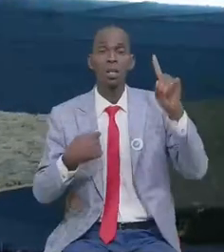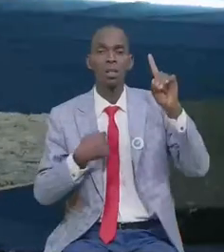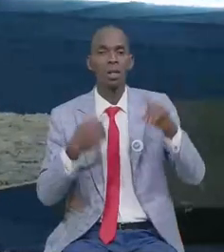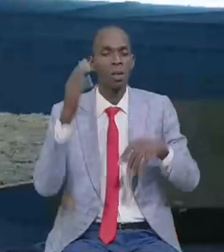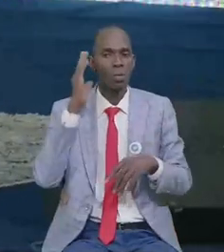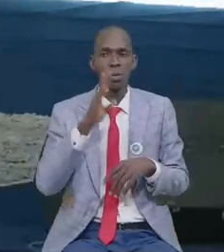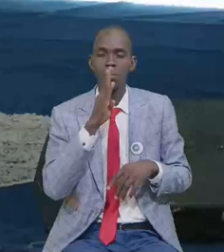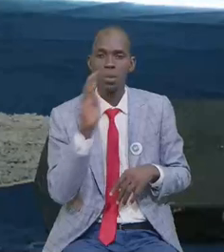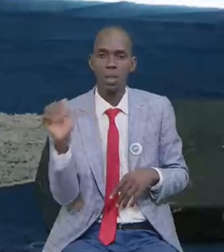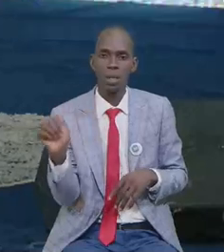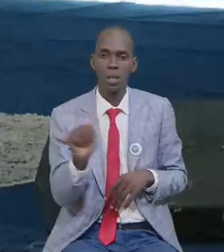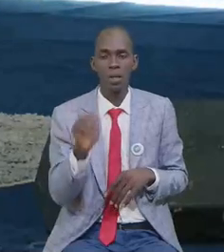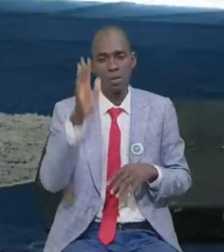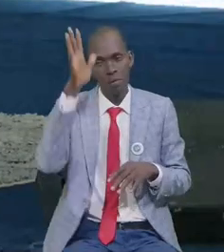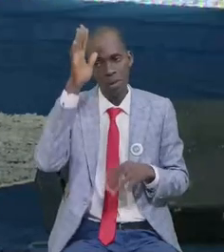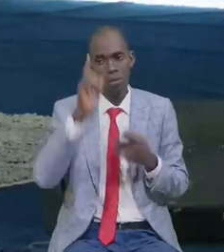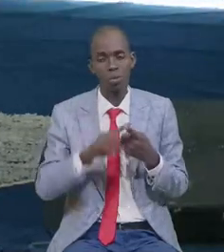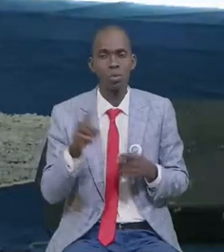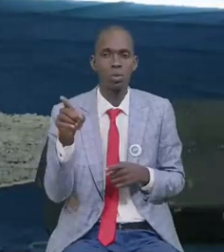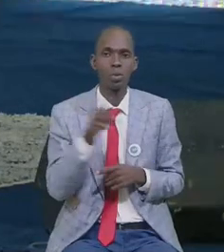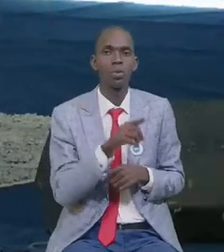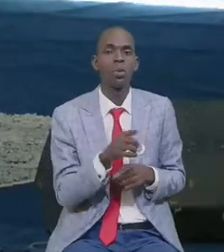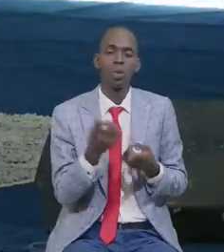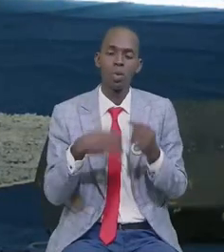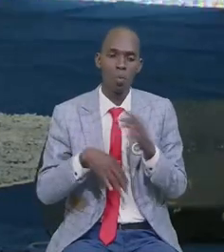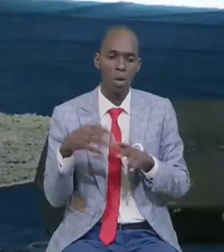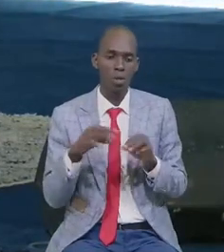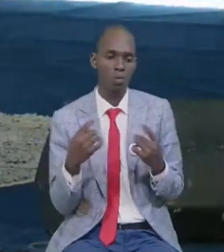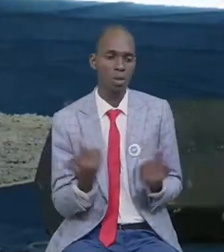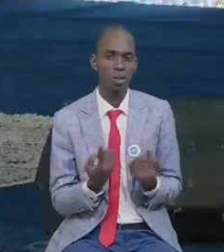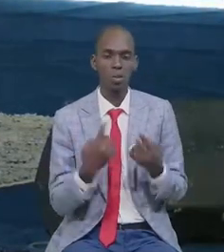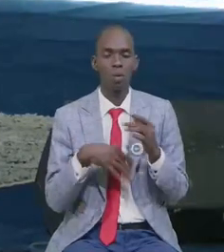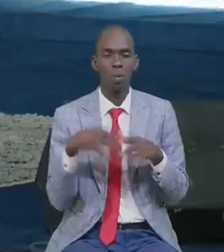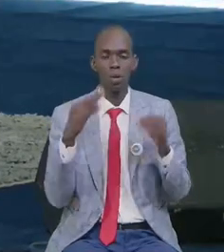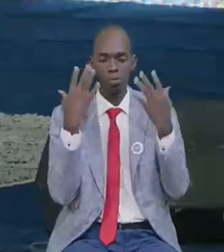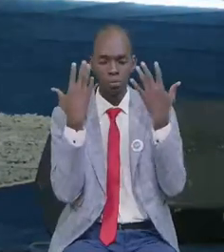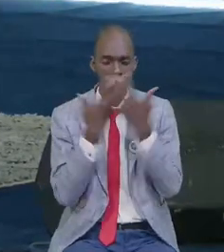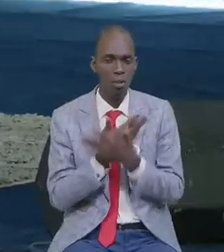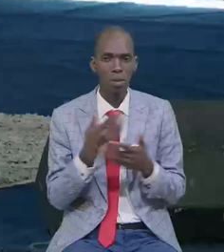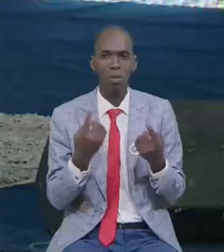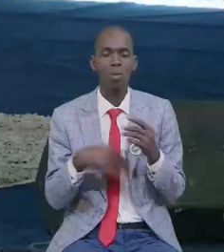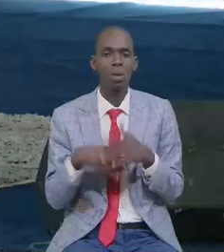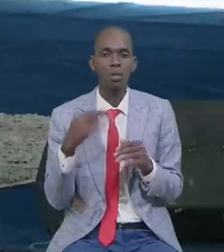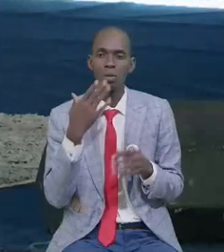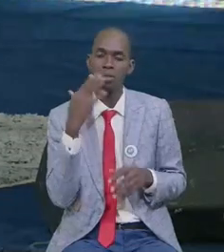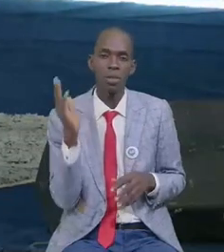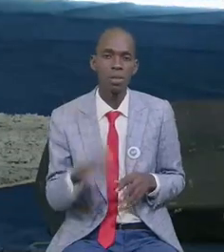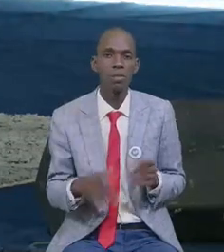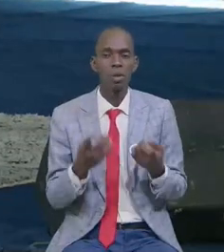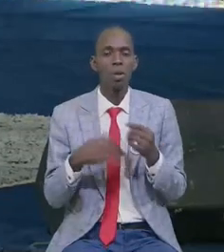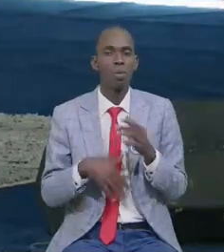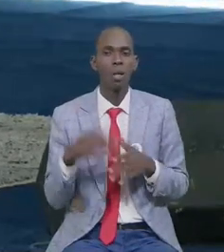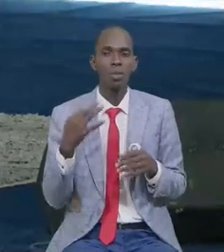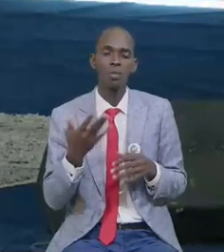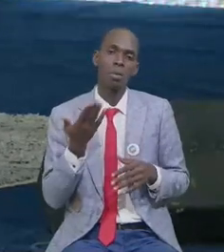Père. Et vous sortez du péché, sortez des ténèbres, sortez du mal, sortez de